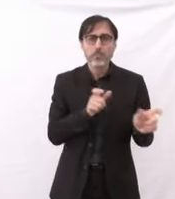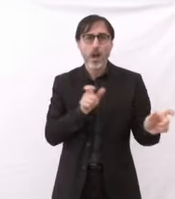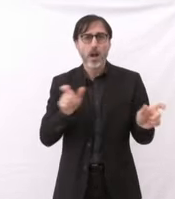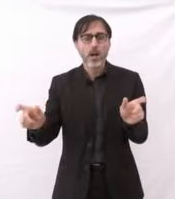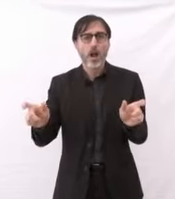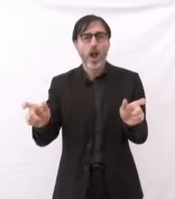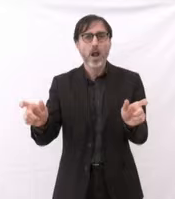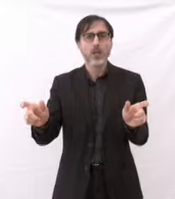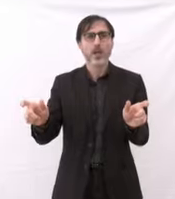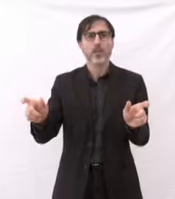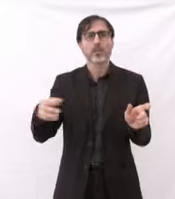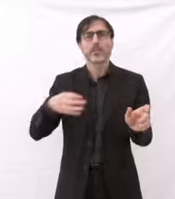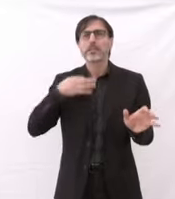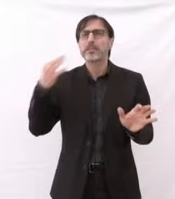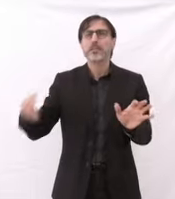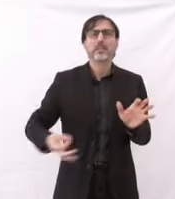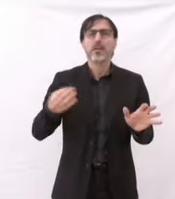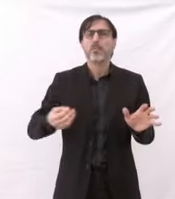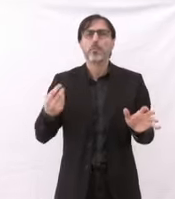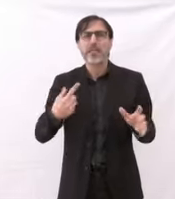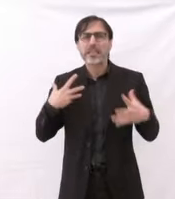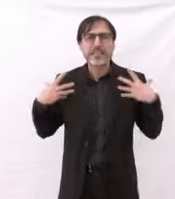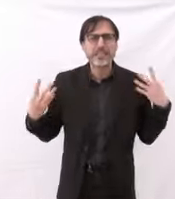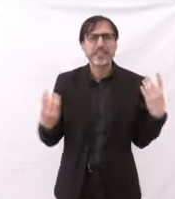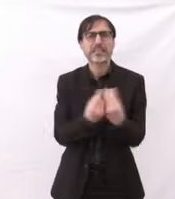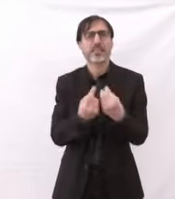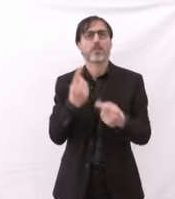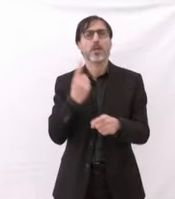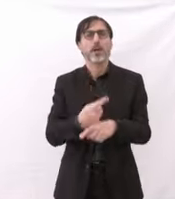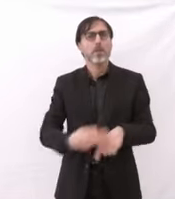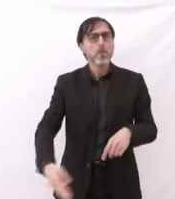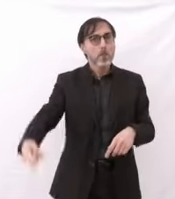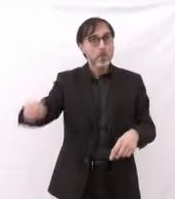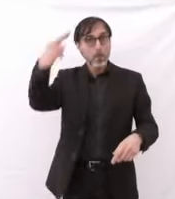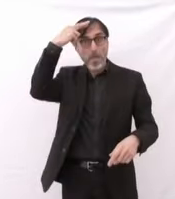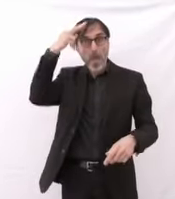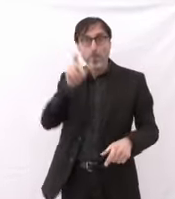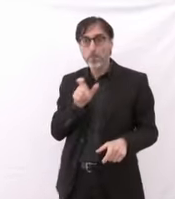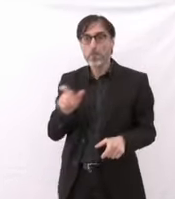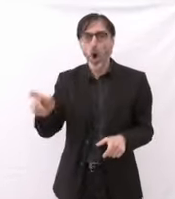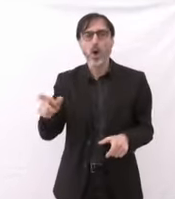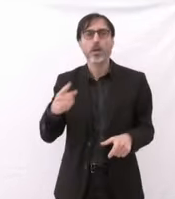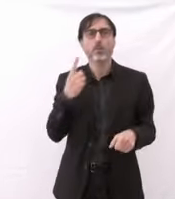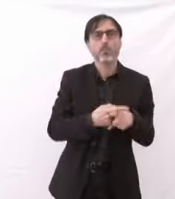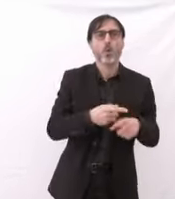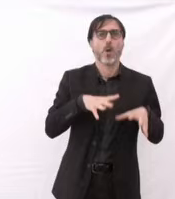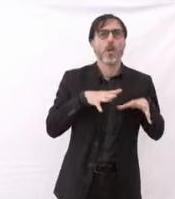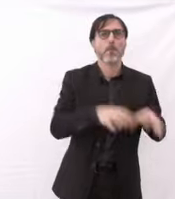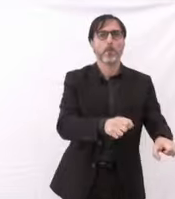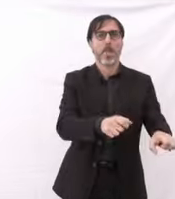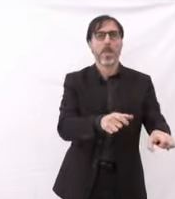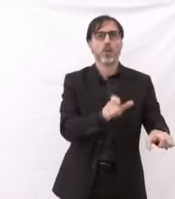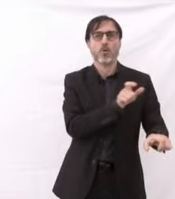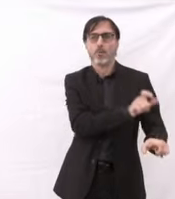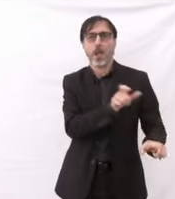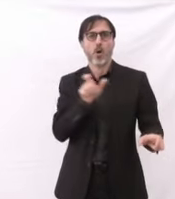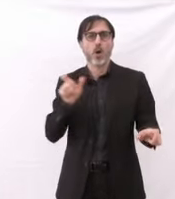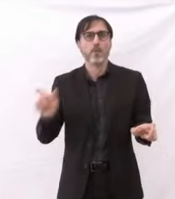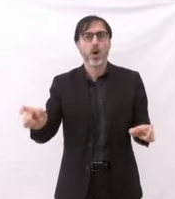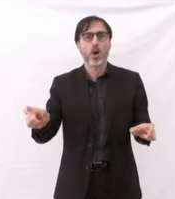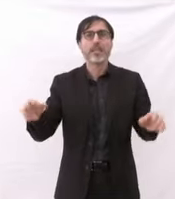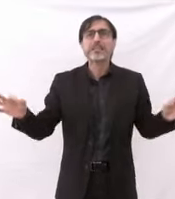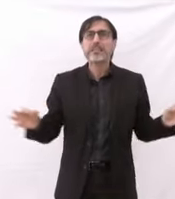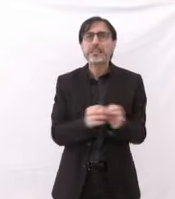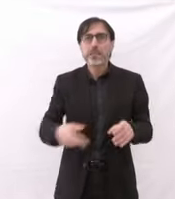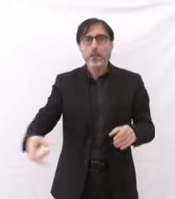Da saldarle sempre più forte insieme, memoria e impegno, perché non c'è